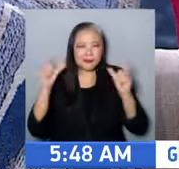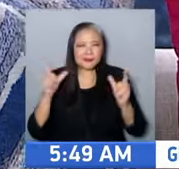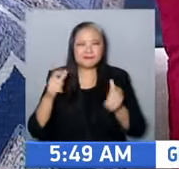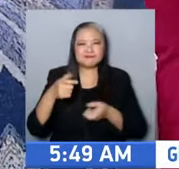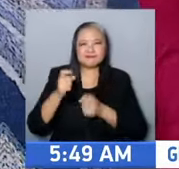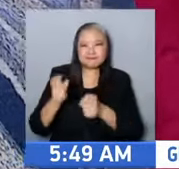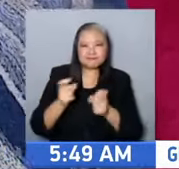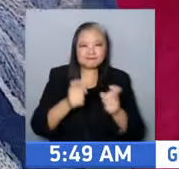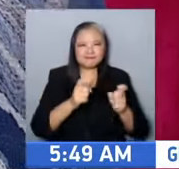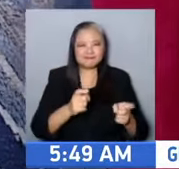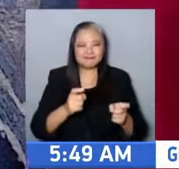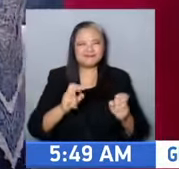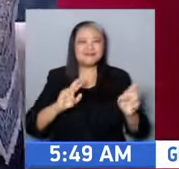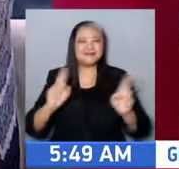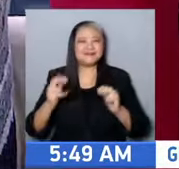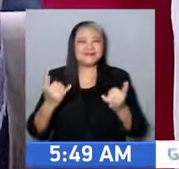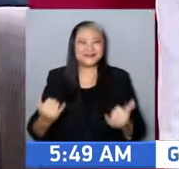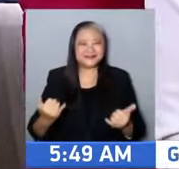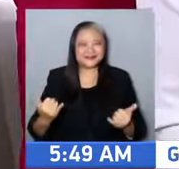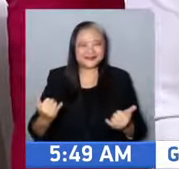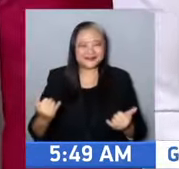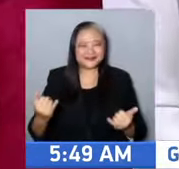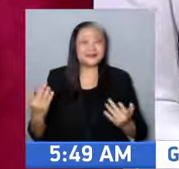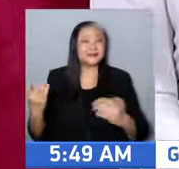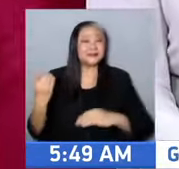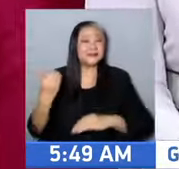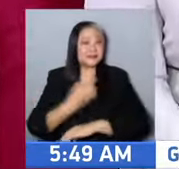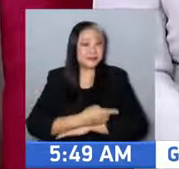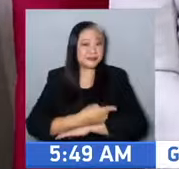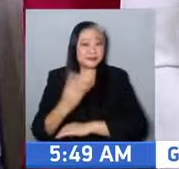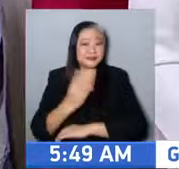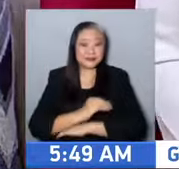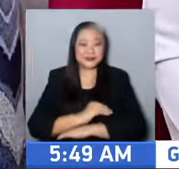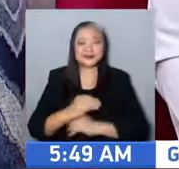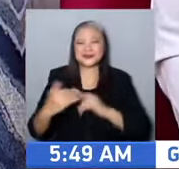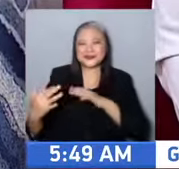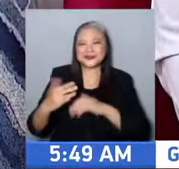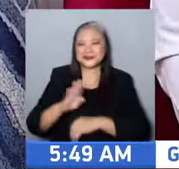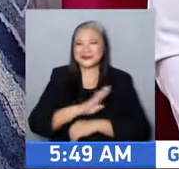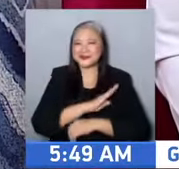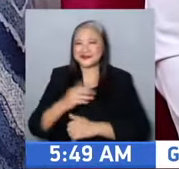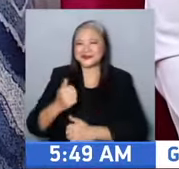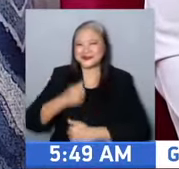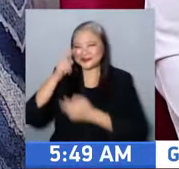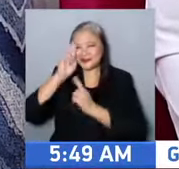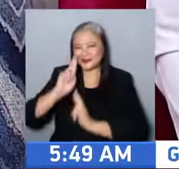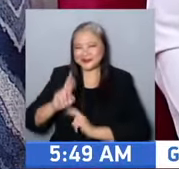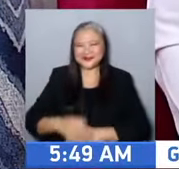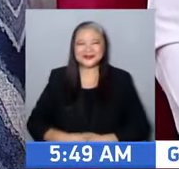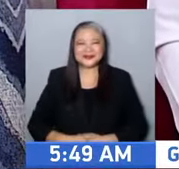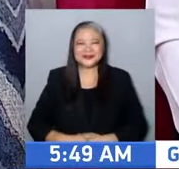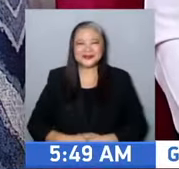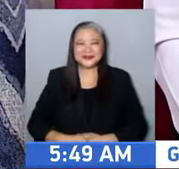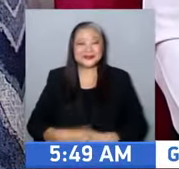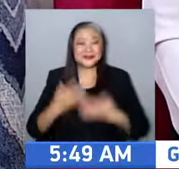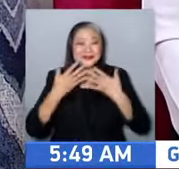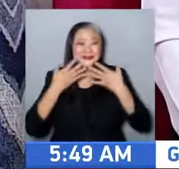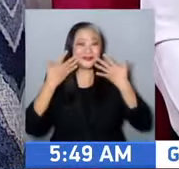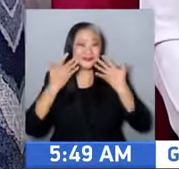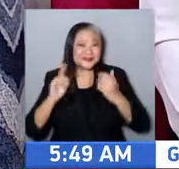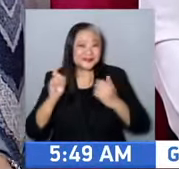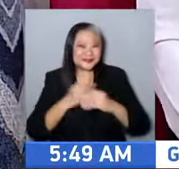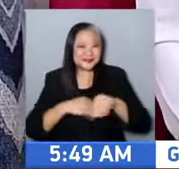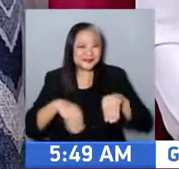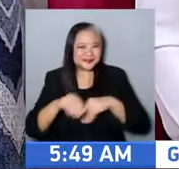ng kagitingan. Gising, mga magigiting! Yan, mas gaganda pa ang ngiti dahil ang pwedeng kapalit niyan. Ayun, instant